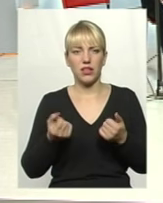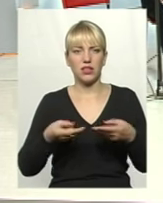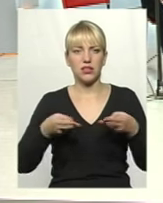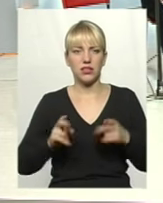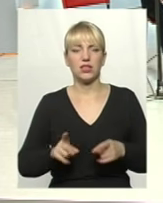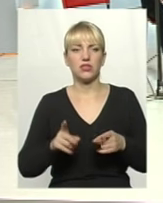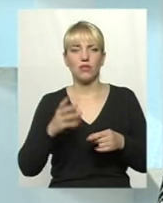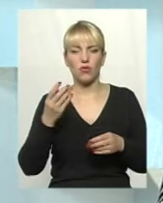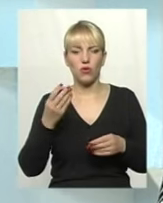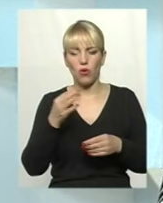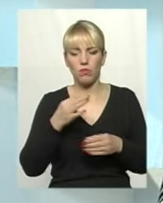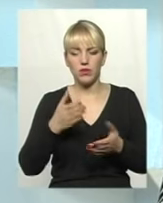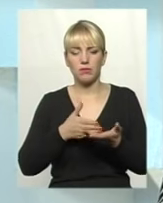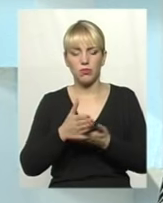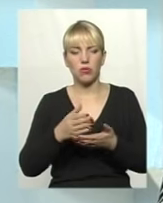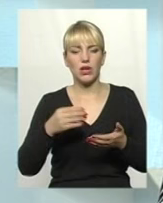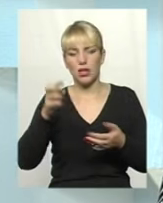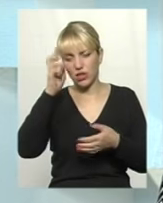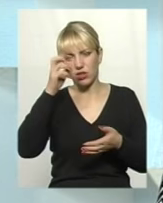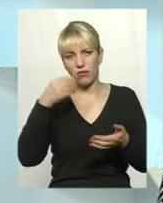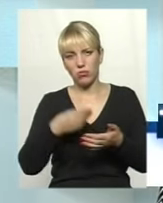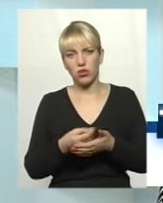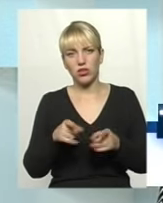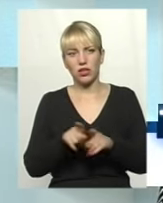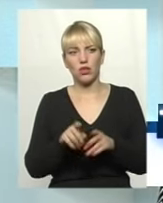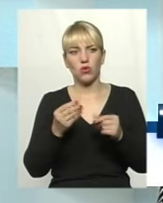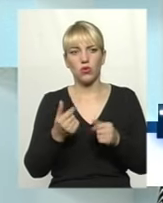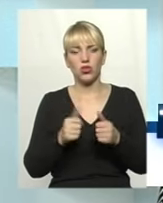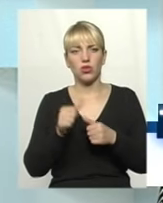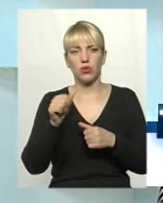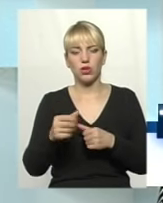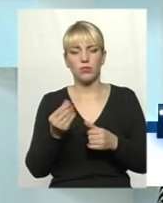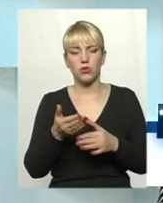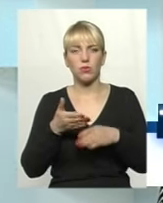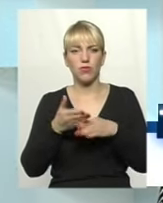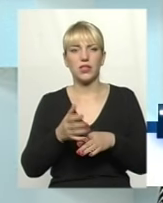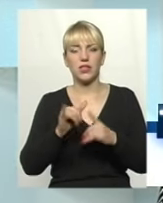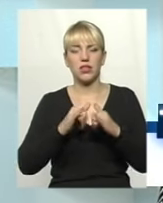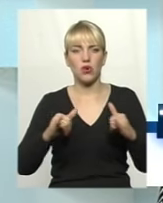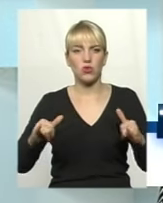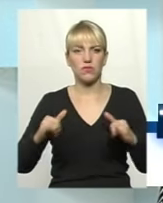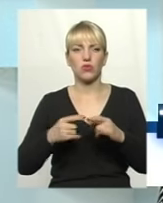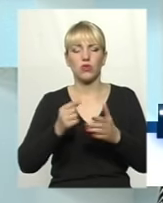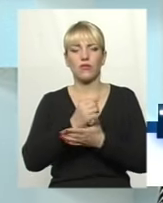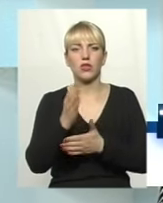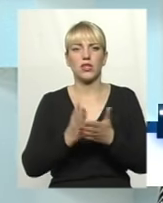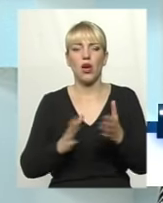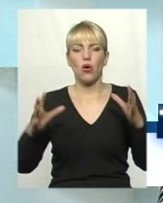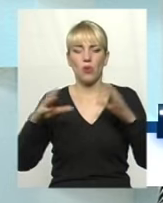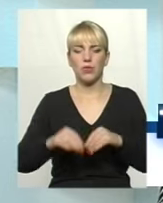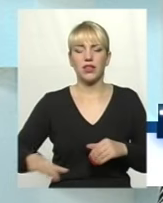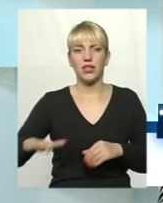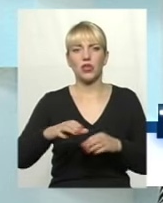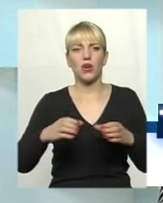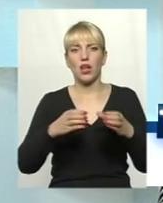область спрямовані державним бюджетом такі кошти. Крім субвенції на розвиток інфраструктури об'єднаних територіальних громад, у